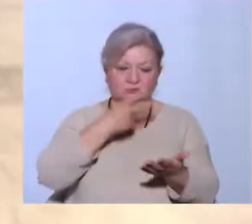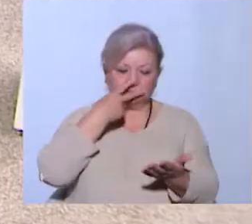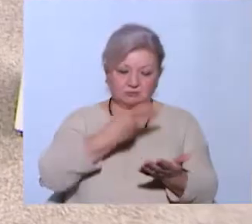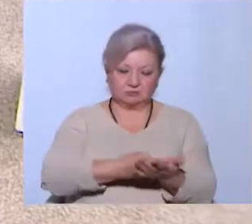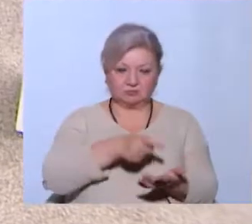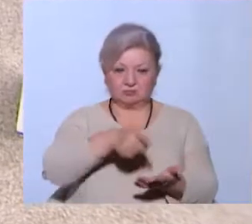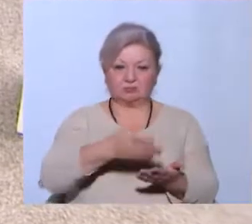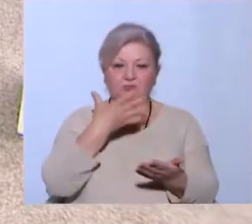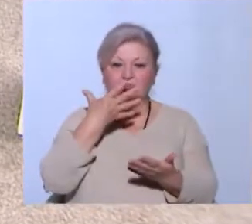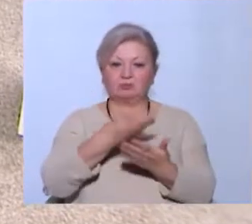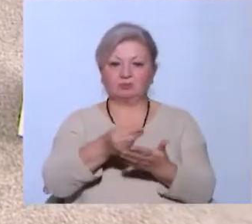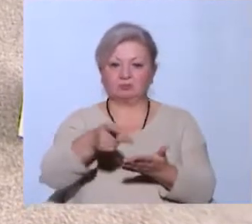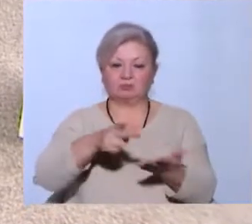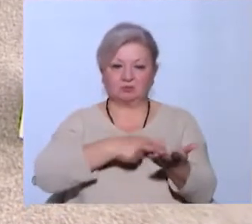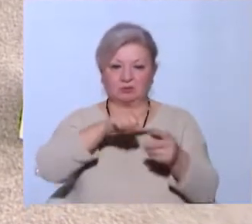და ნახავთ, რომ